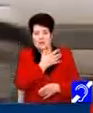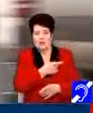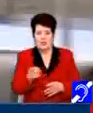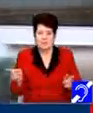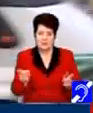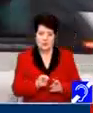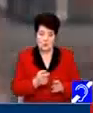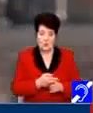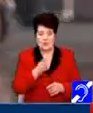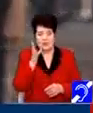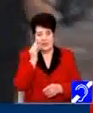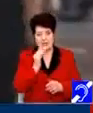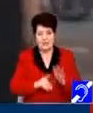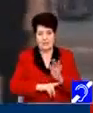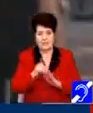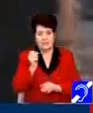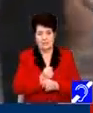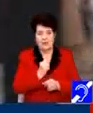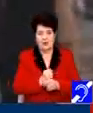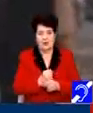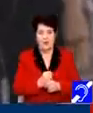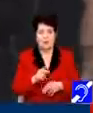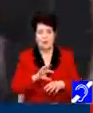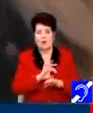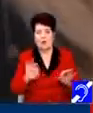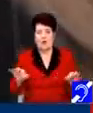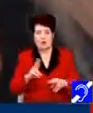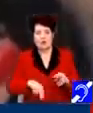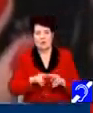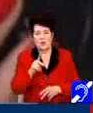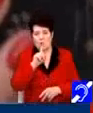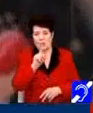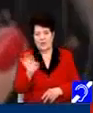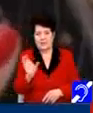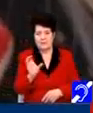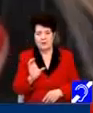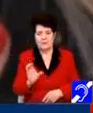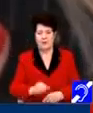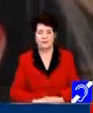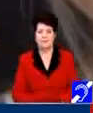scurt. Data limită de începere a lucrărilor de construcție a conductei este luna septembrie.